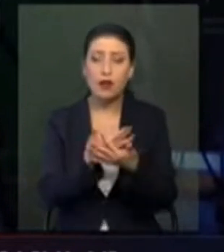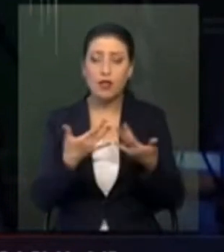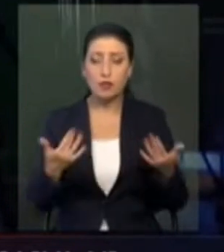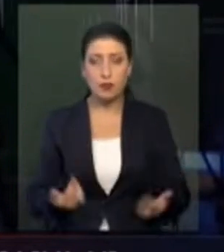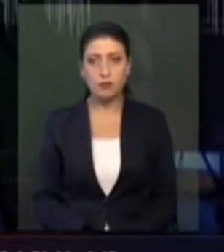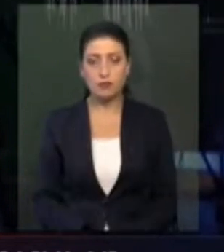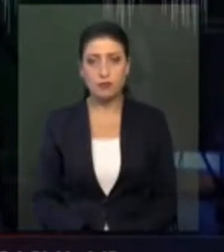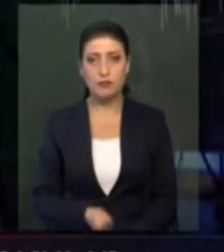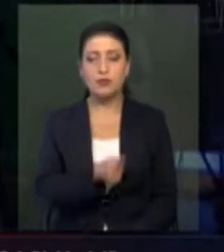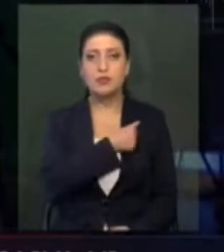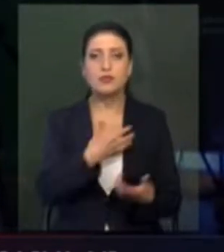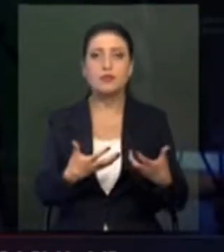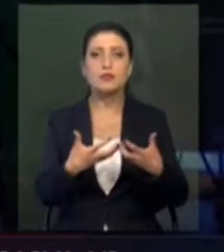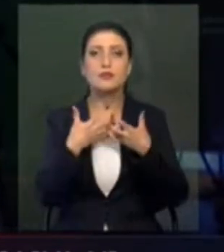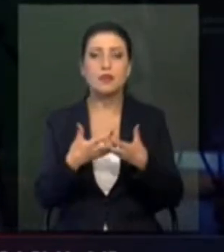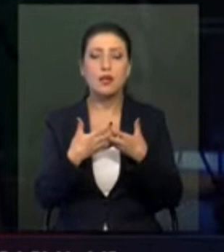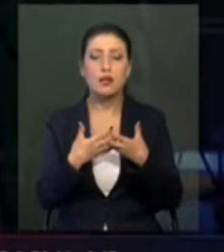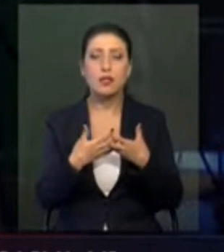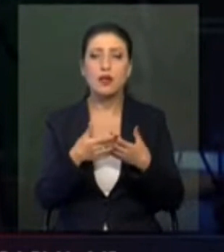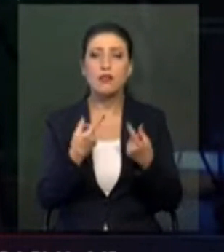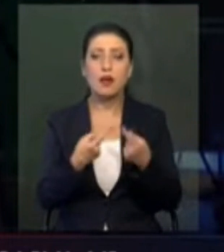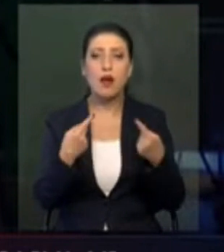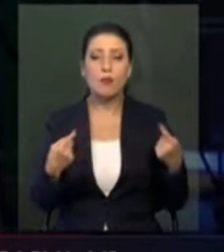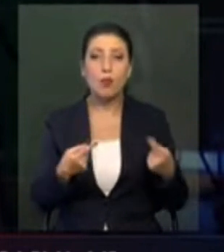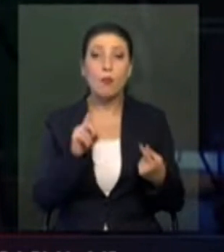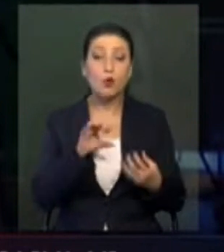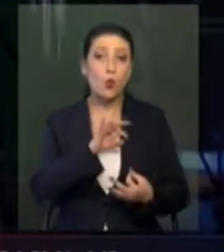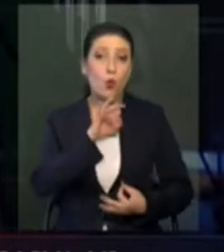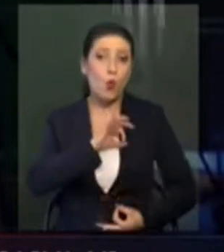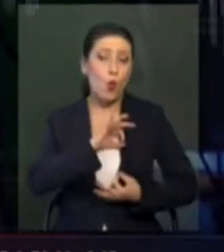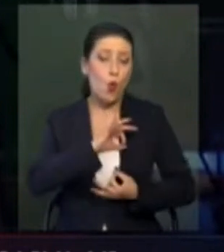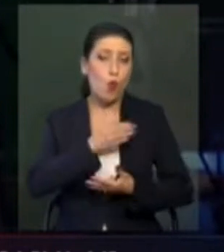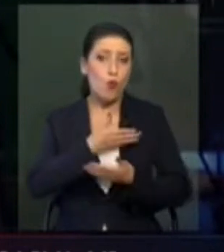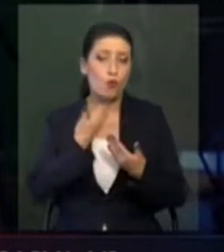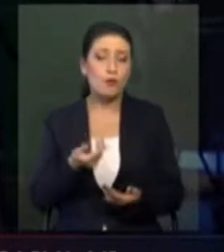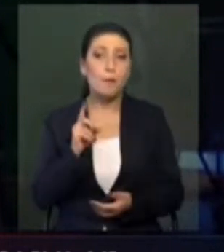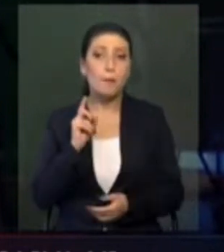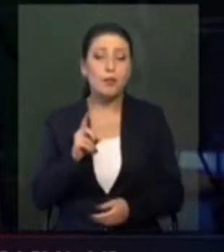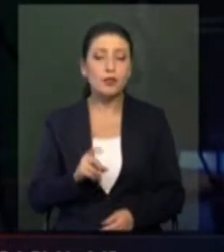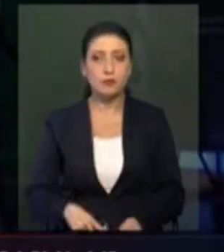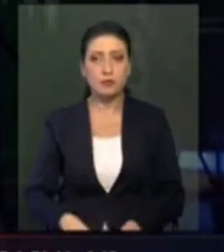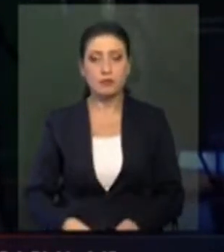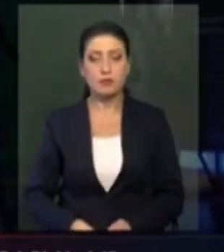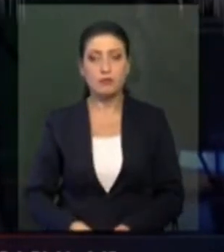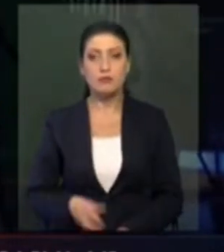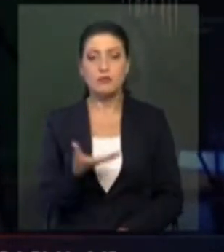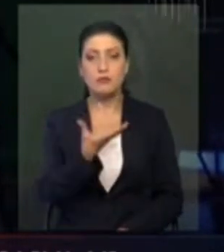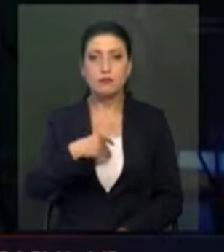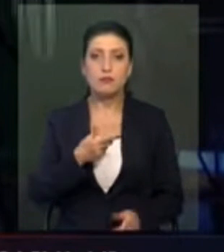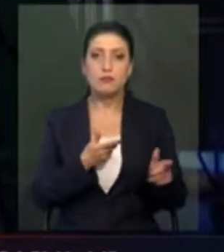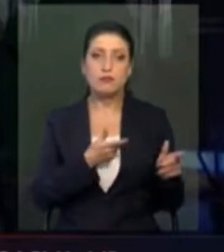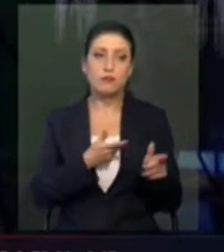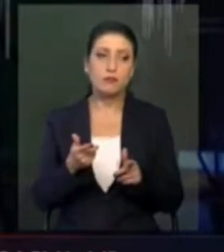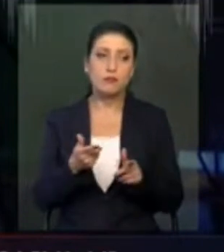այդպես, զինտեխնիկա տարբեր ձևի։ Ինչով խոճապ չի առաջացել էլի, բայց ամեն դեպքում մենք պատրաստ